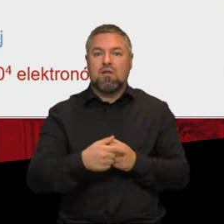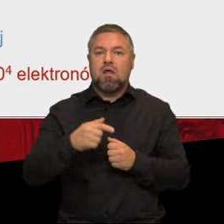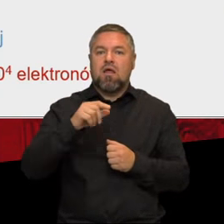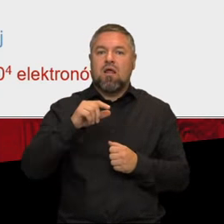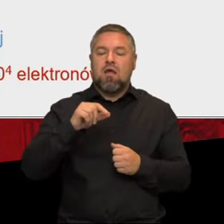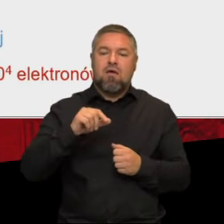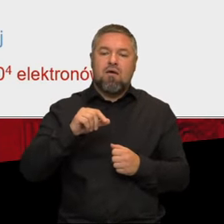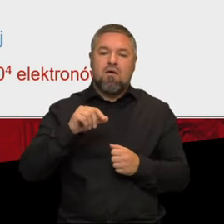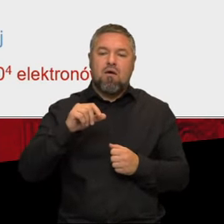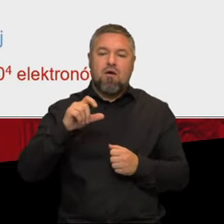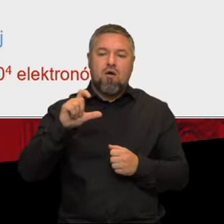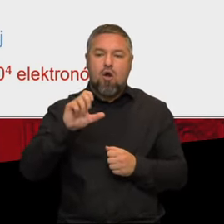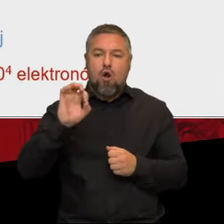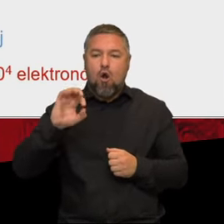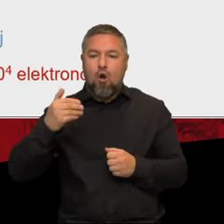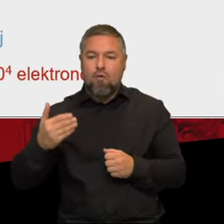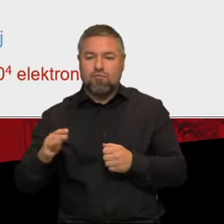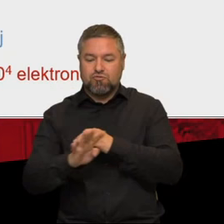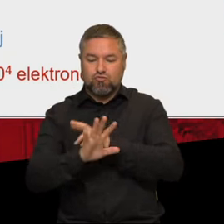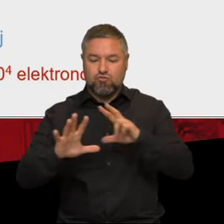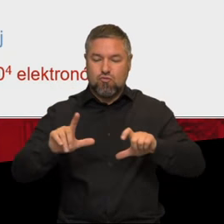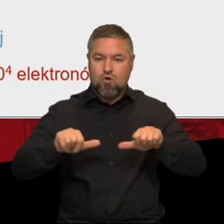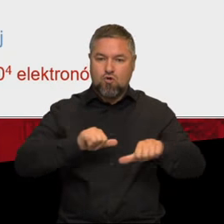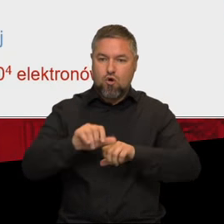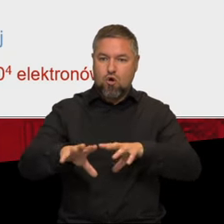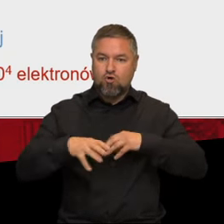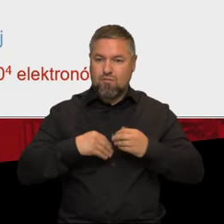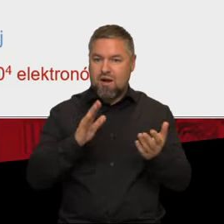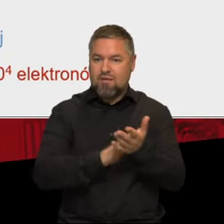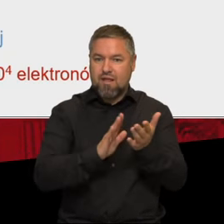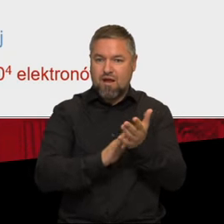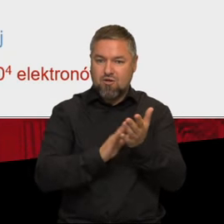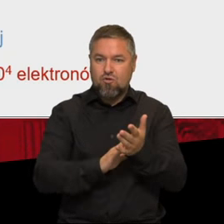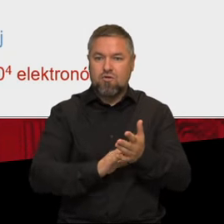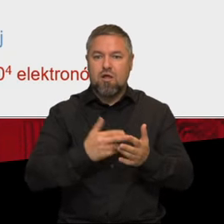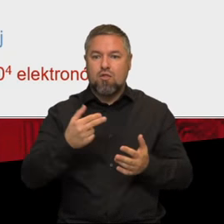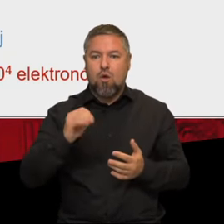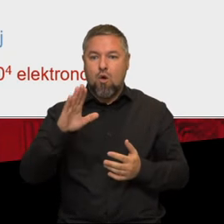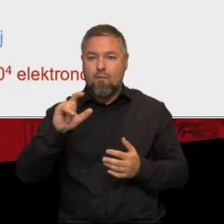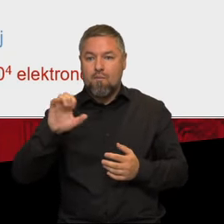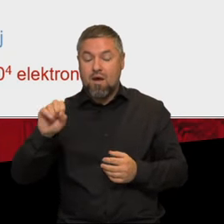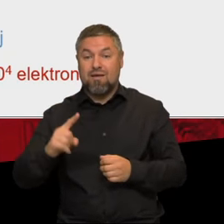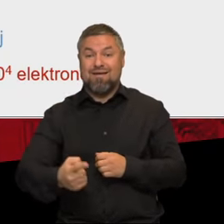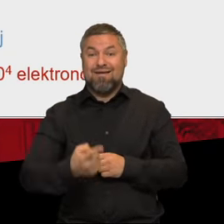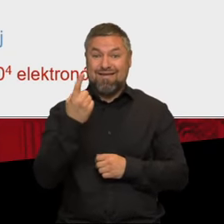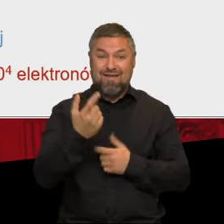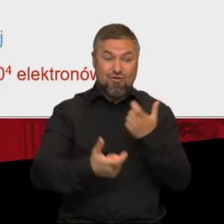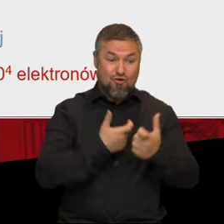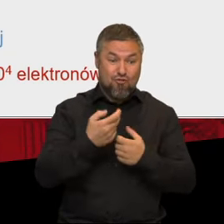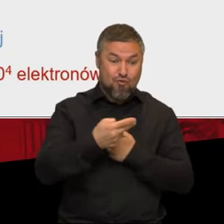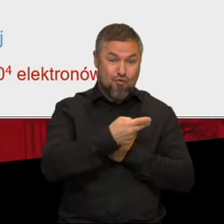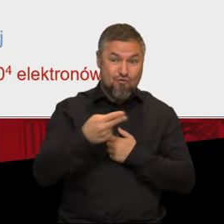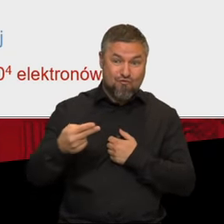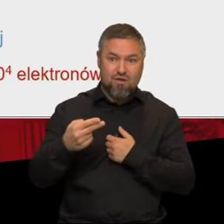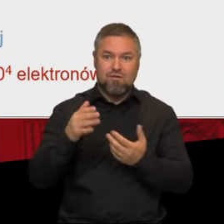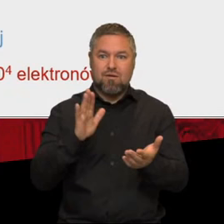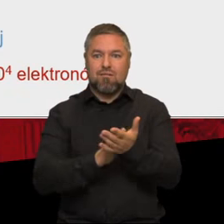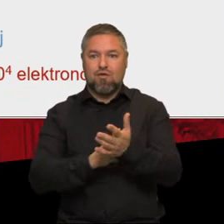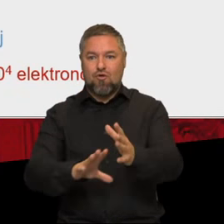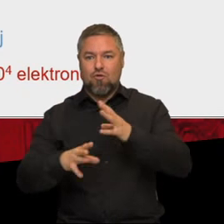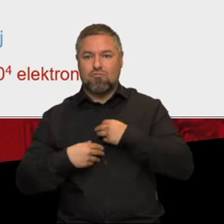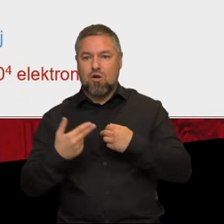Cohn w 98 roku otrzymał Nagrodę Nobla, więc mimo, że to było jedno twierdzenie, zasługiwało na Nagrodę